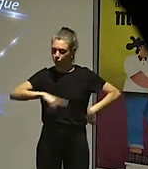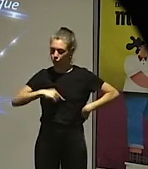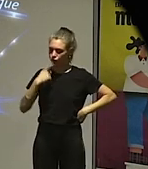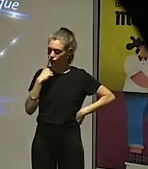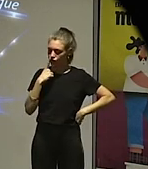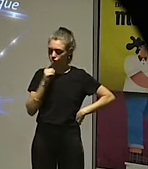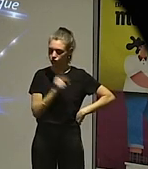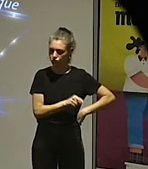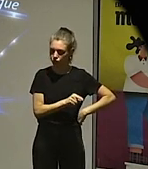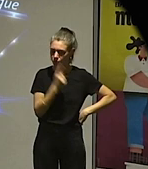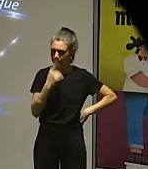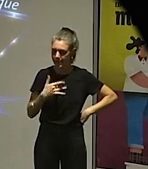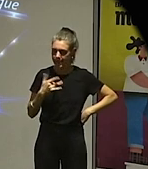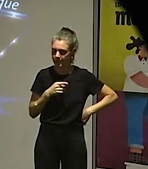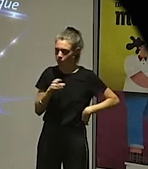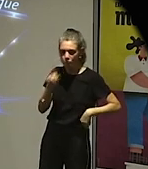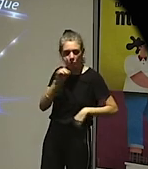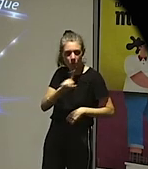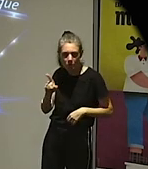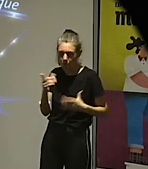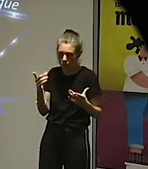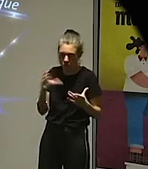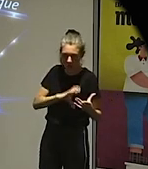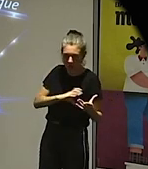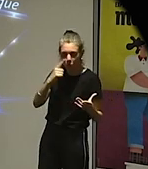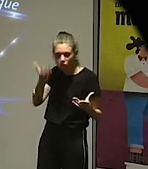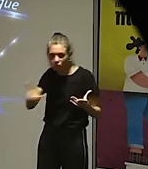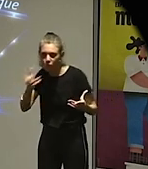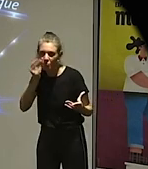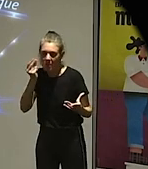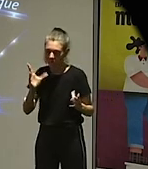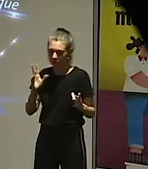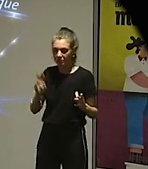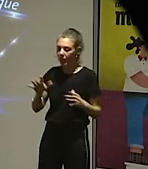chose pas évidente. Forcément, il va y avoir des limites méthodologiques. On ne sait pas encore ce que